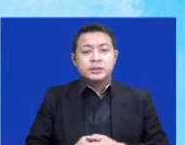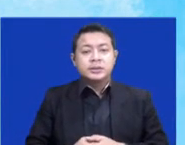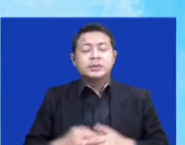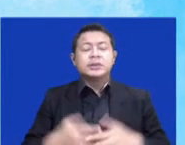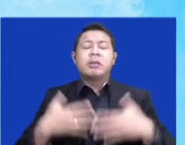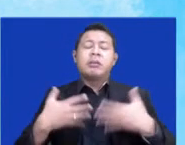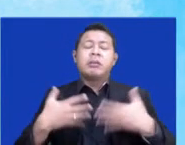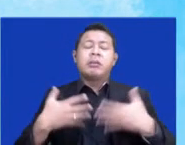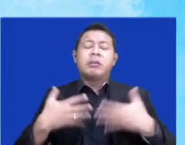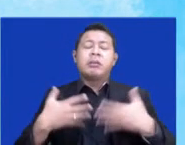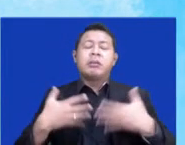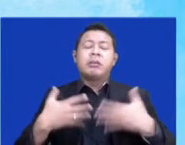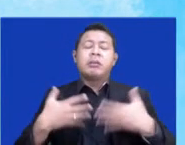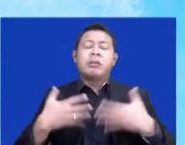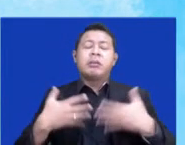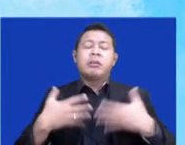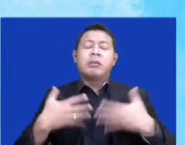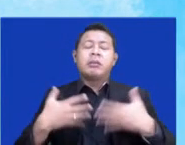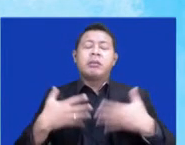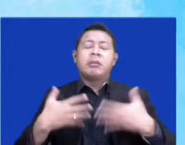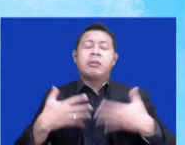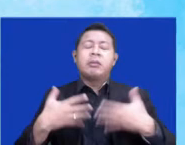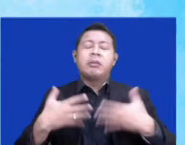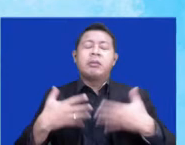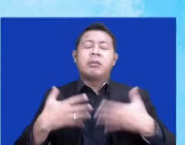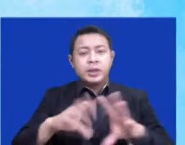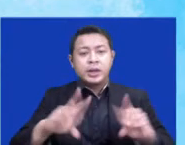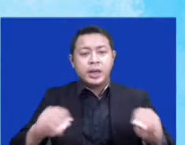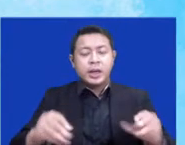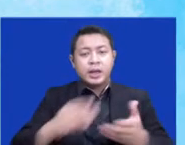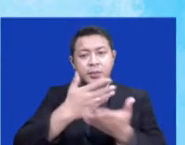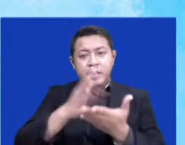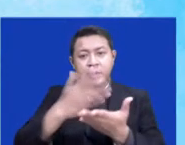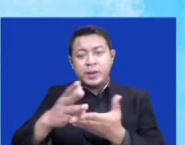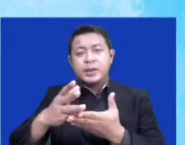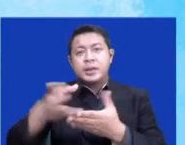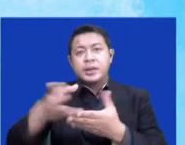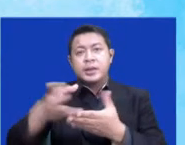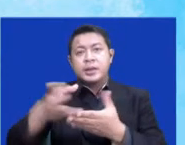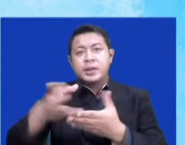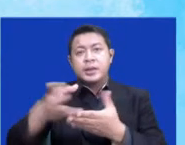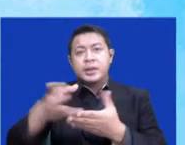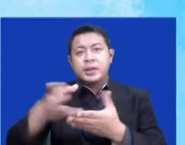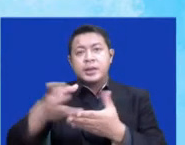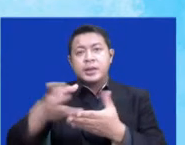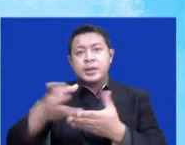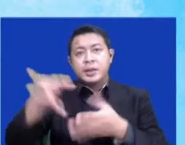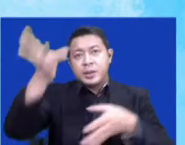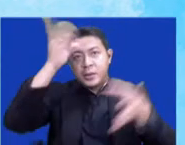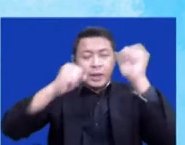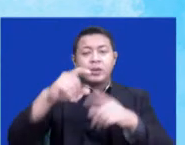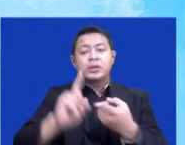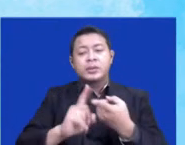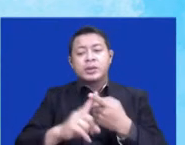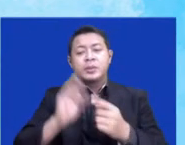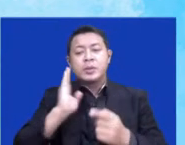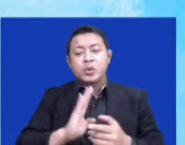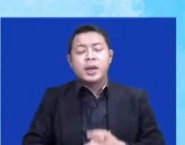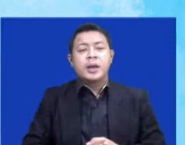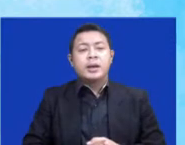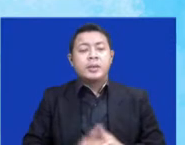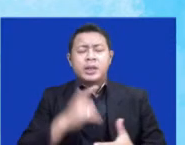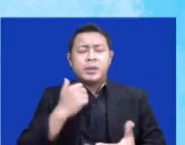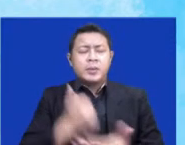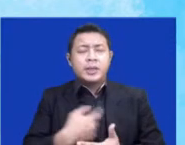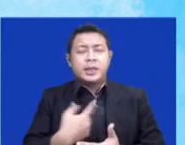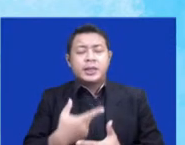terus menyebarkan ilmu, pengetahuan, wawasan kepada sobat-sobat muda kita nih di Indonesia. Betapa pentingnya kita punya